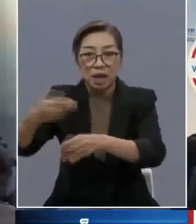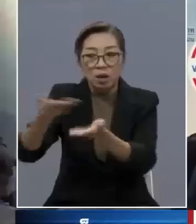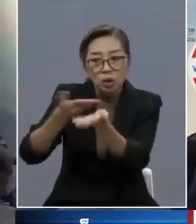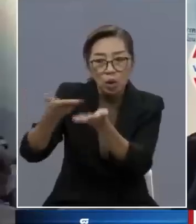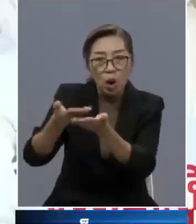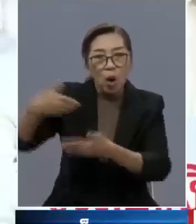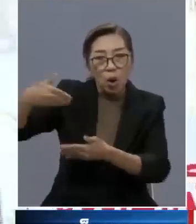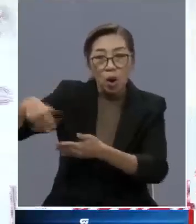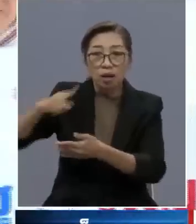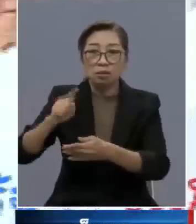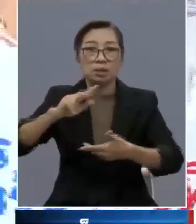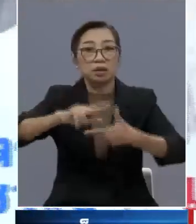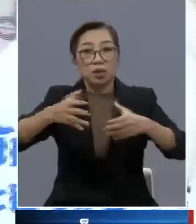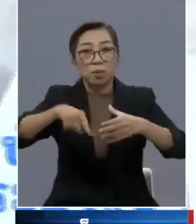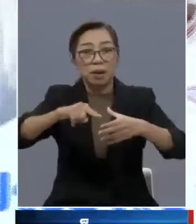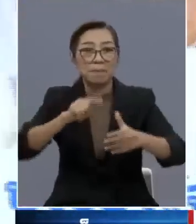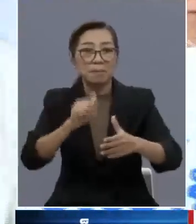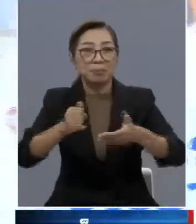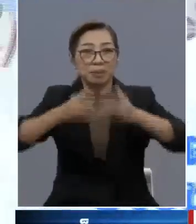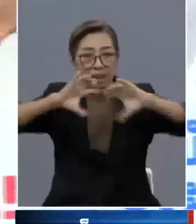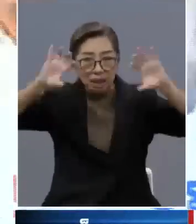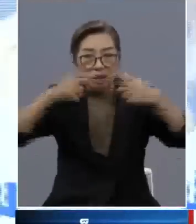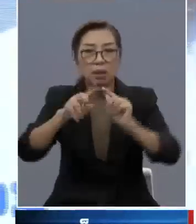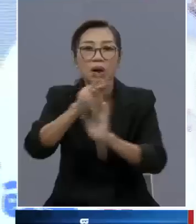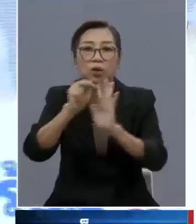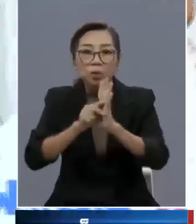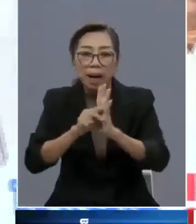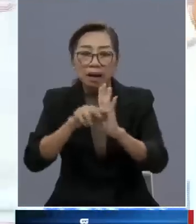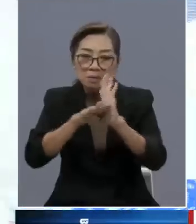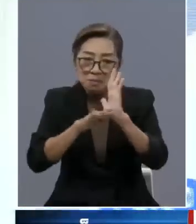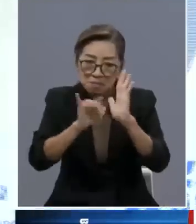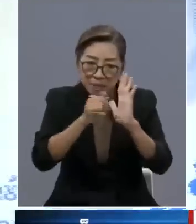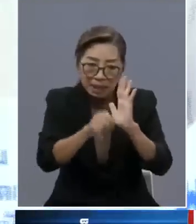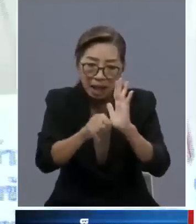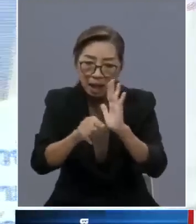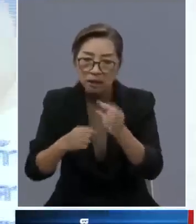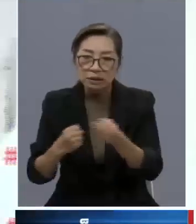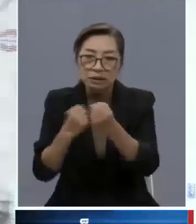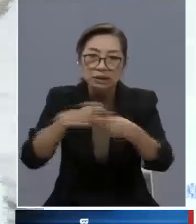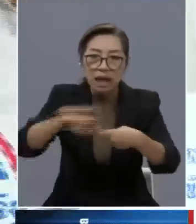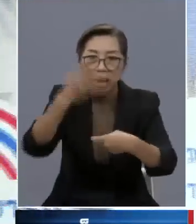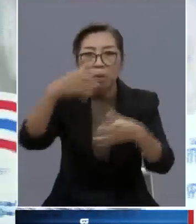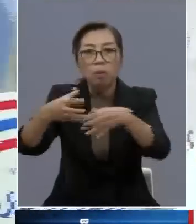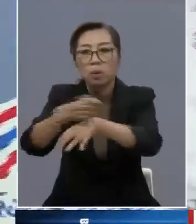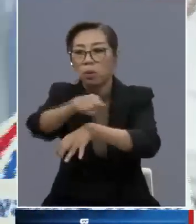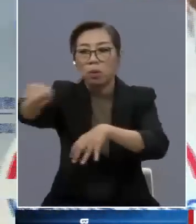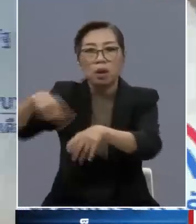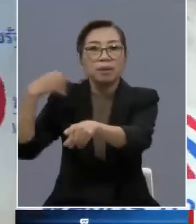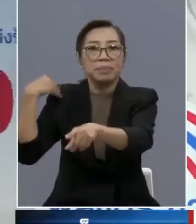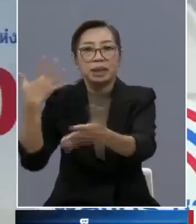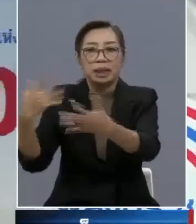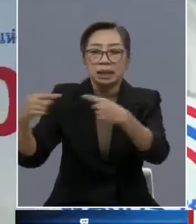แกนนำจัดตั้งรัฐบาลแต่นโยบายหลายอย่างก็ไม่มีอำนาจในการผลักดันได้อย่างเต็มที่ปล่อยเลยตามเลยครับเพื่อที่จะให้ประเทศชาติเนี่ยเดินหน้าต่อไป